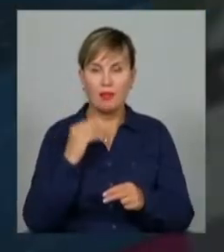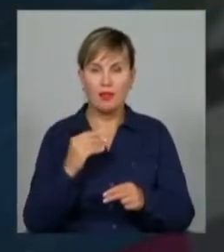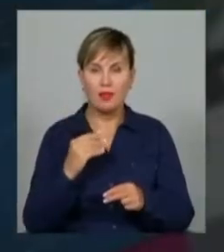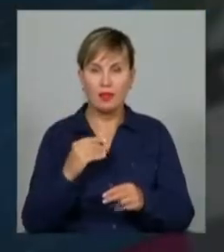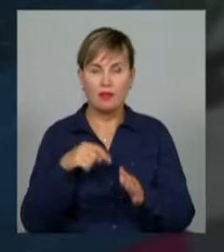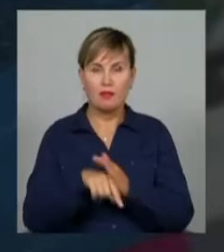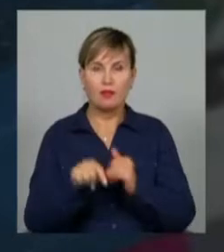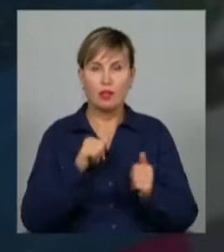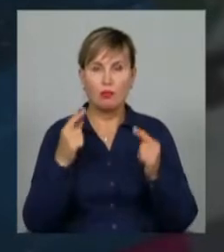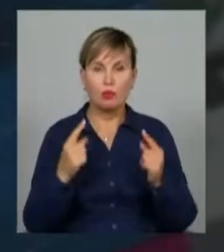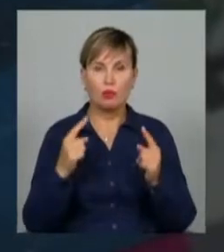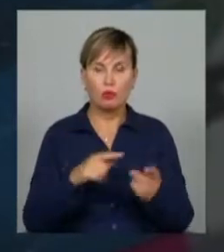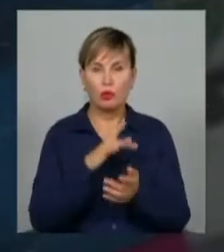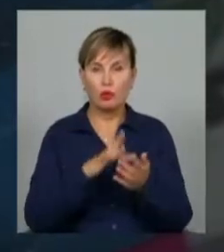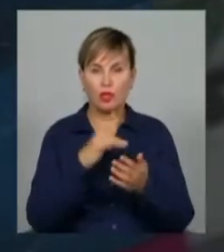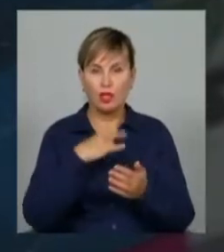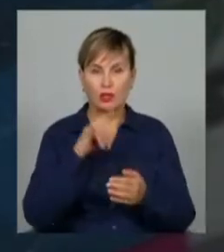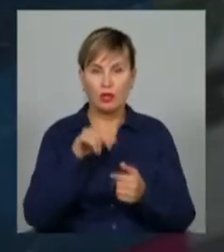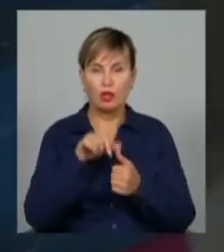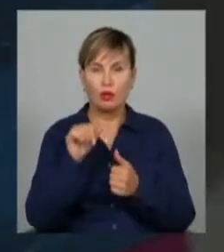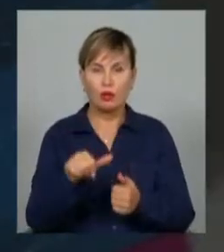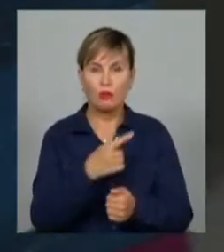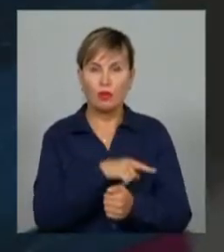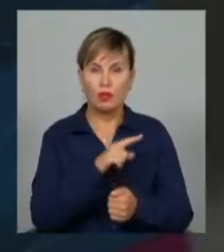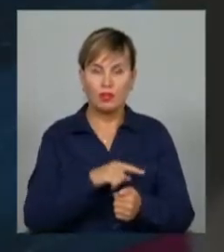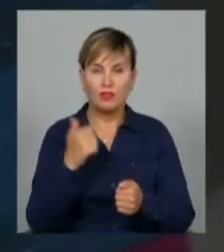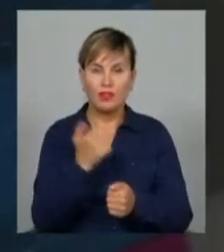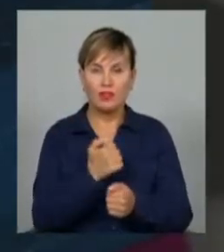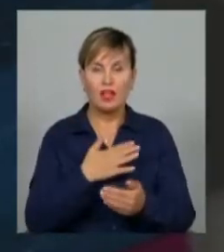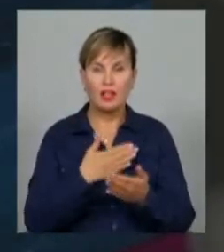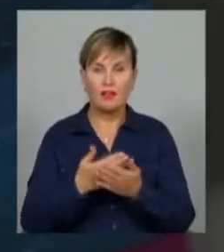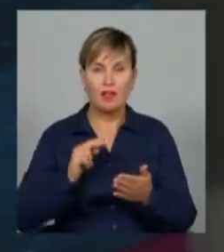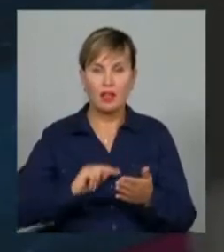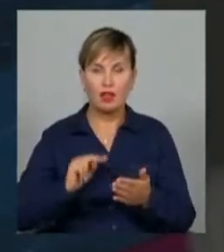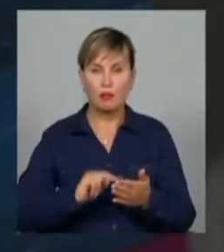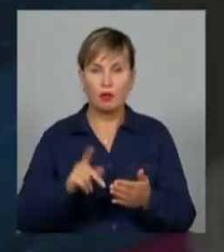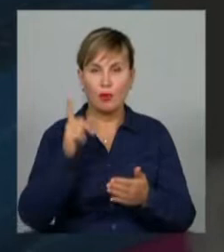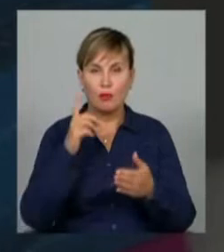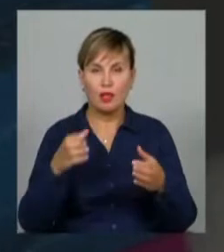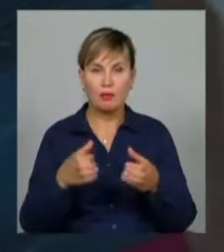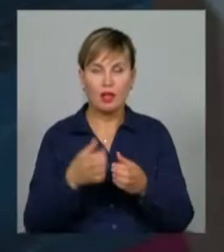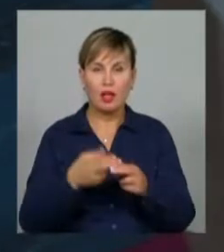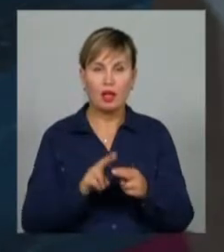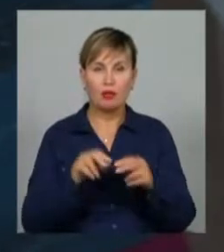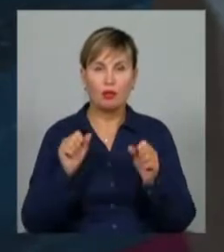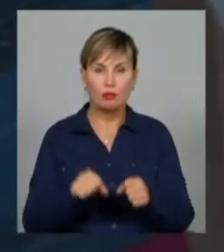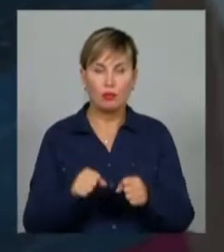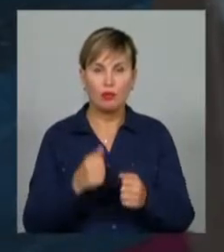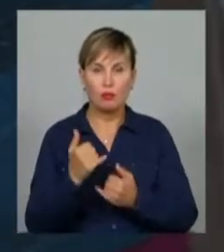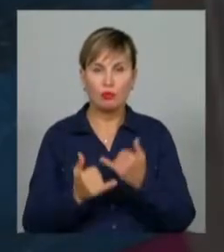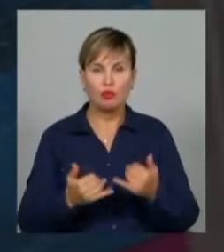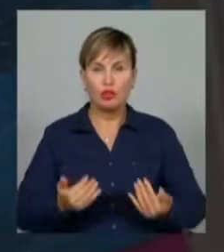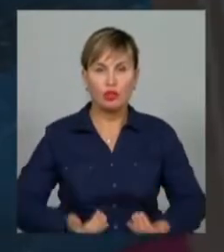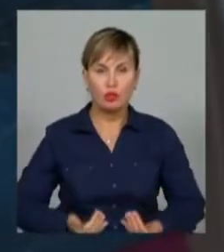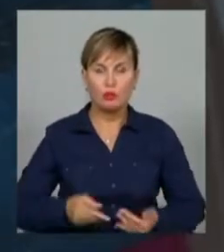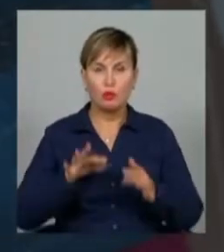В самом крупном городе Казахстана, кроме стационарных пунктов вакцинации, активно работают мобильные бригады, которые могут обслужить жителей